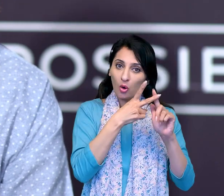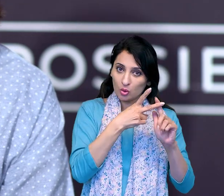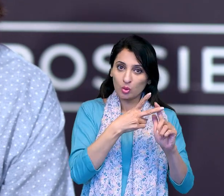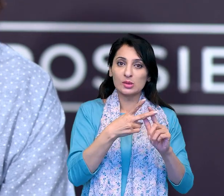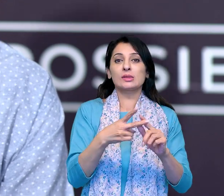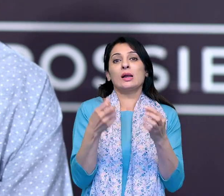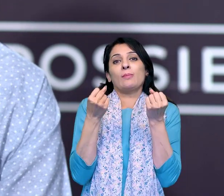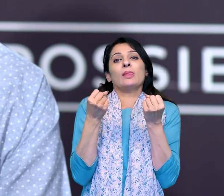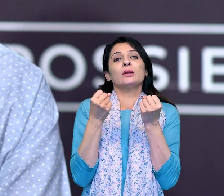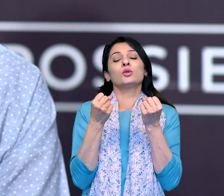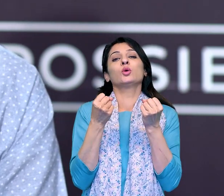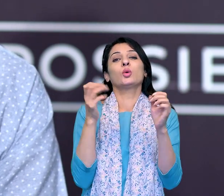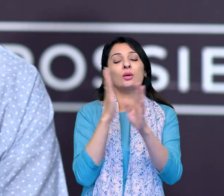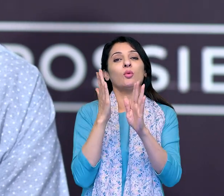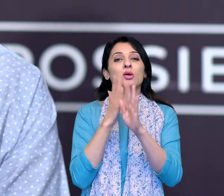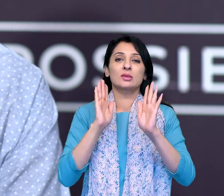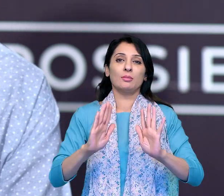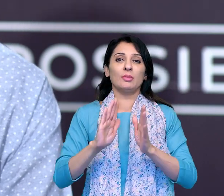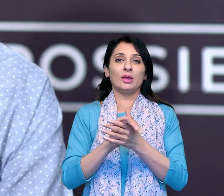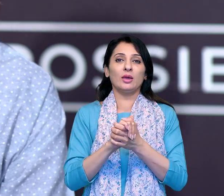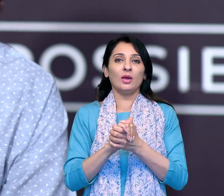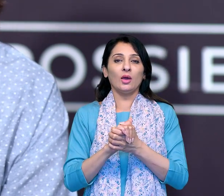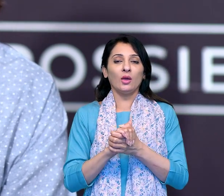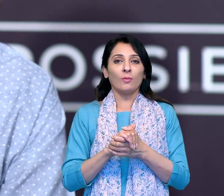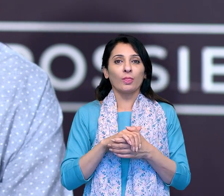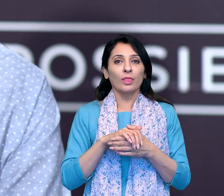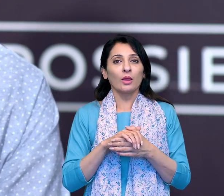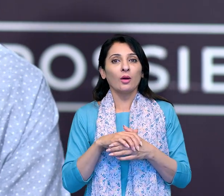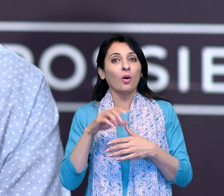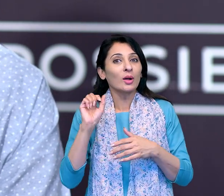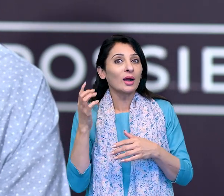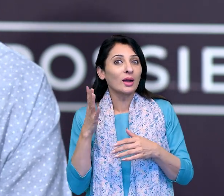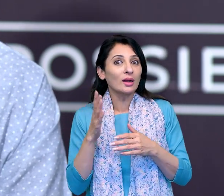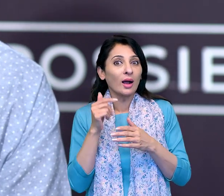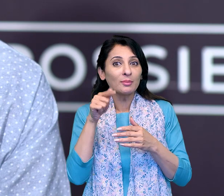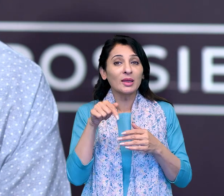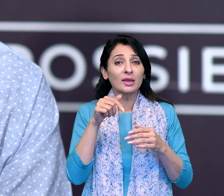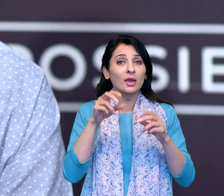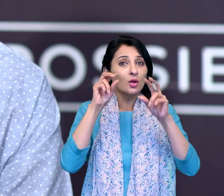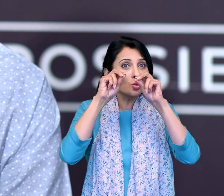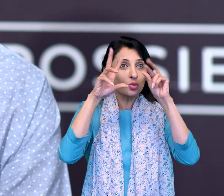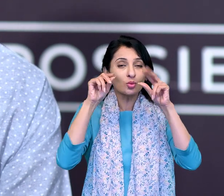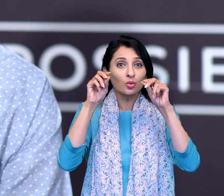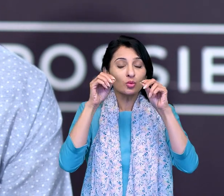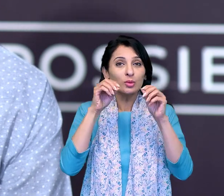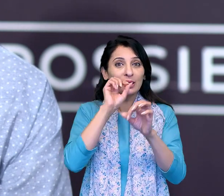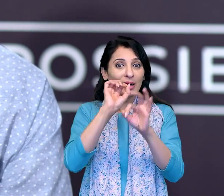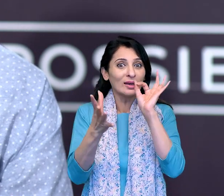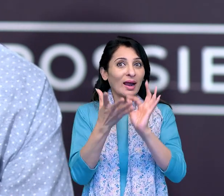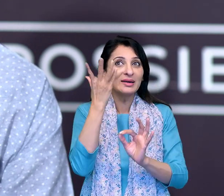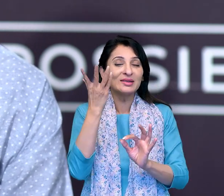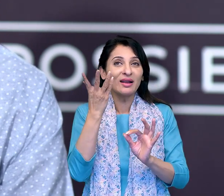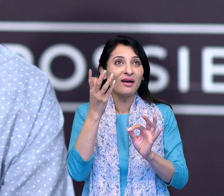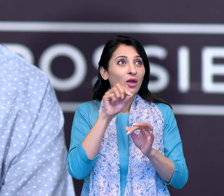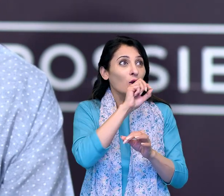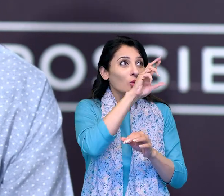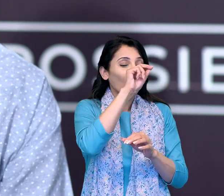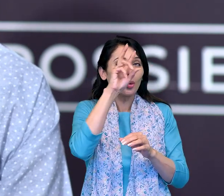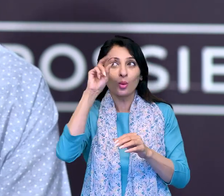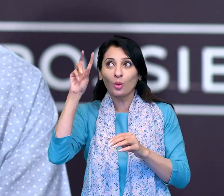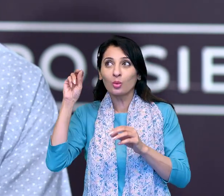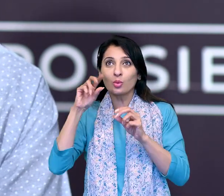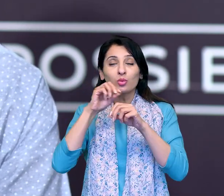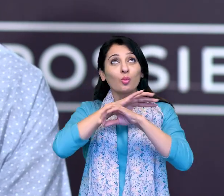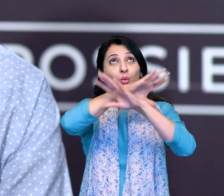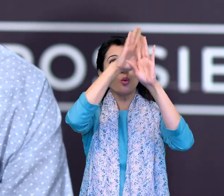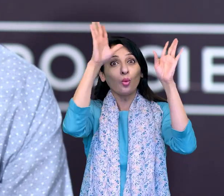इसके अंदर जो ये खूबसूरत नकाशात नगर हुआ है की अगर आप लाइट बिलिंग करें तो अभी भी शाइन लाइक अन स्टार्ट ये दोनों कमरे चमकने लगते हैं अगर आप